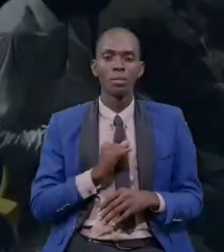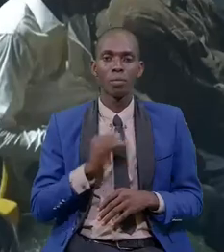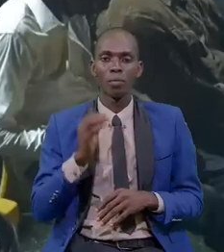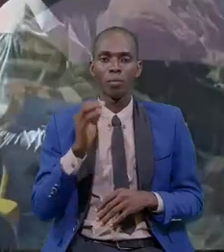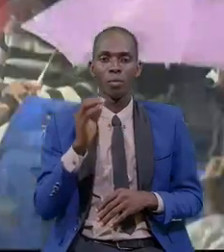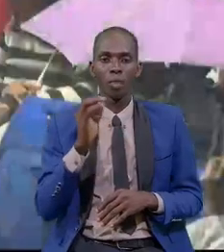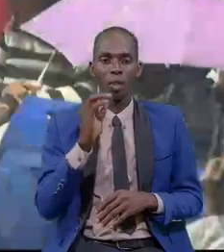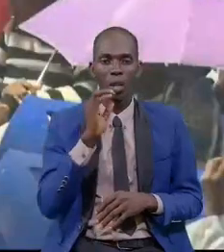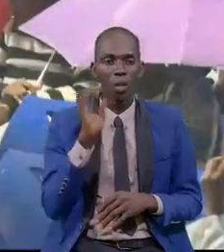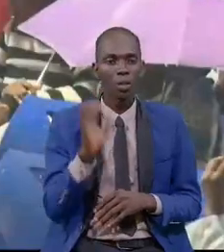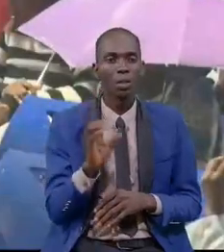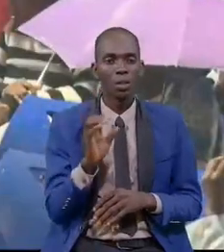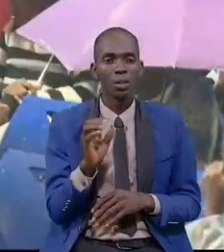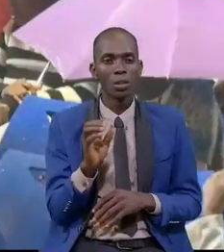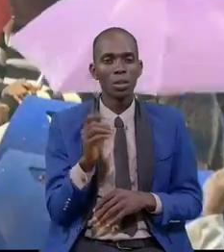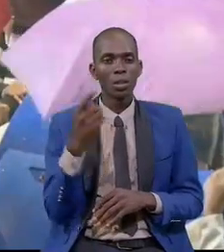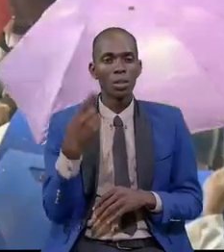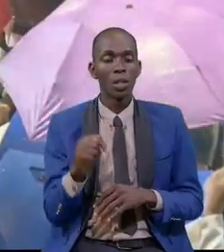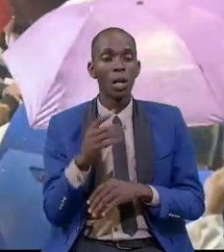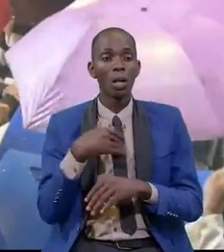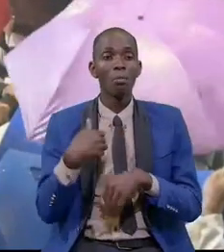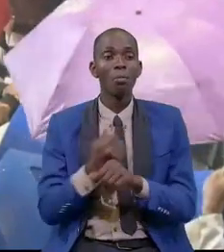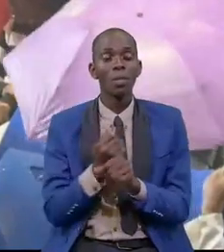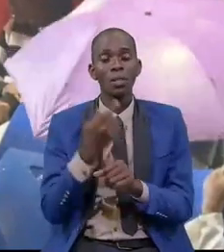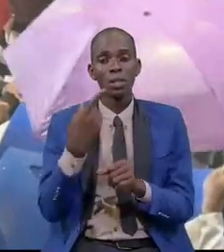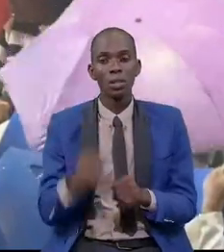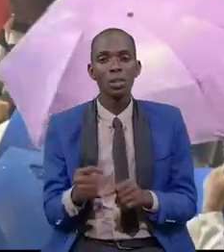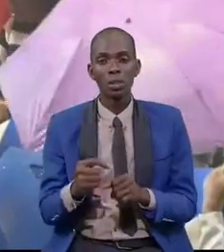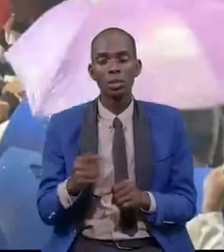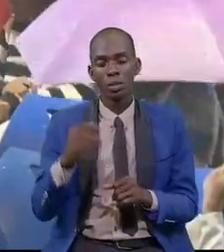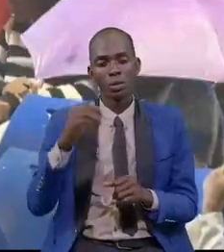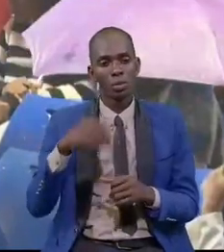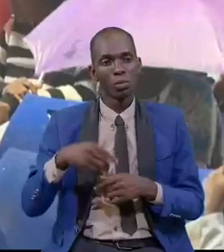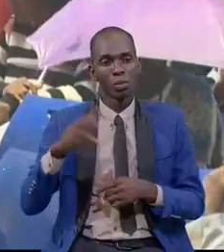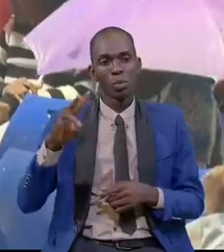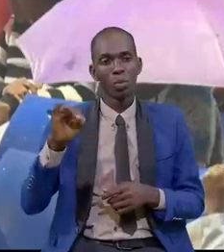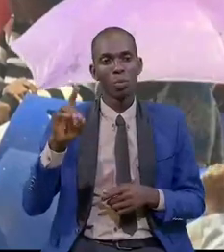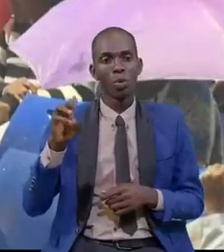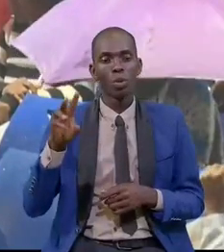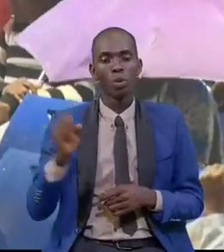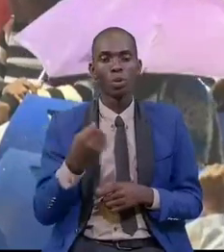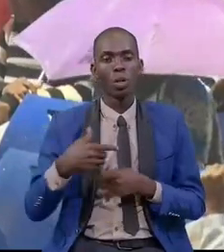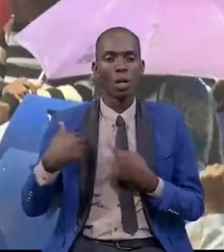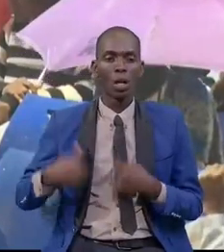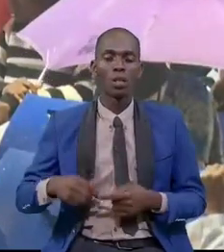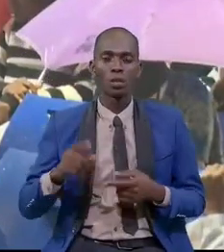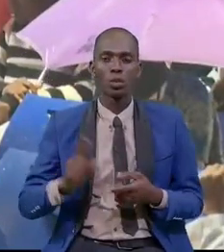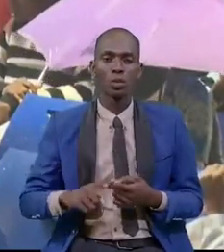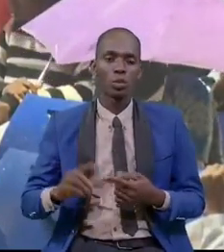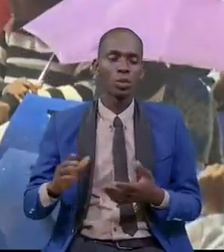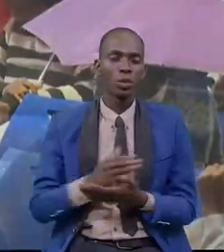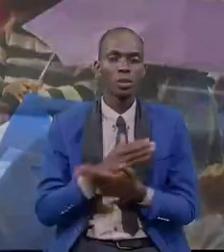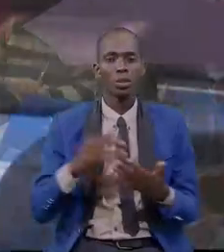Je remplissais de joie le cœur de la veuve. Ça, c'est la justice qu'on appelle ça.